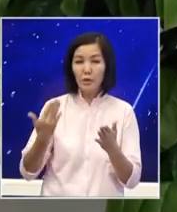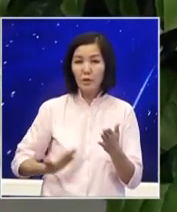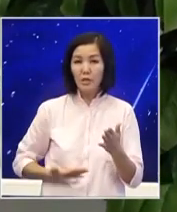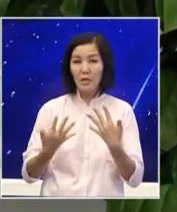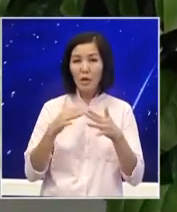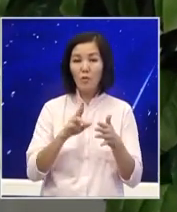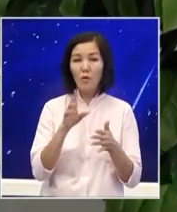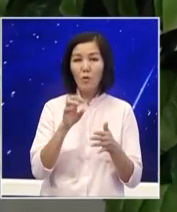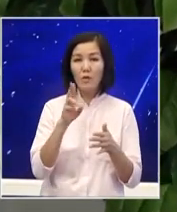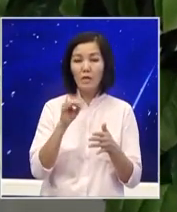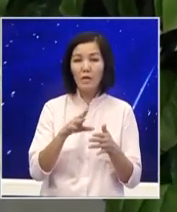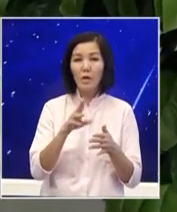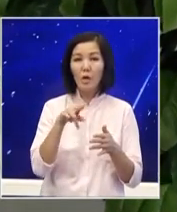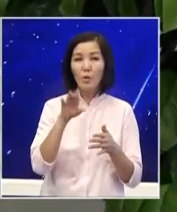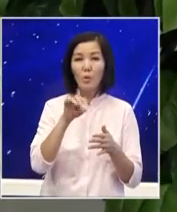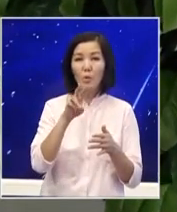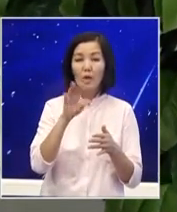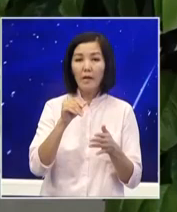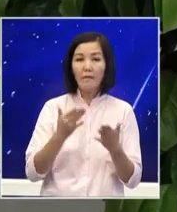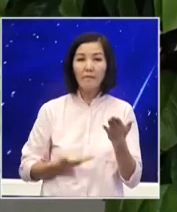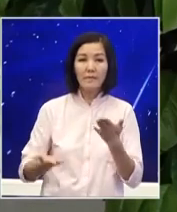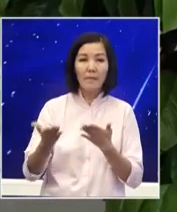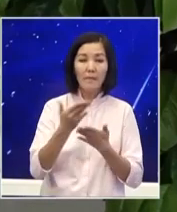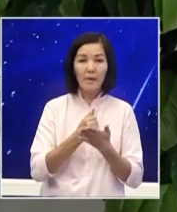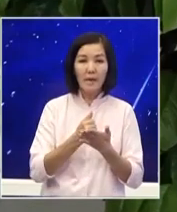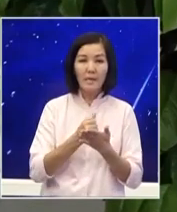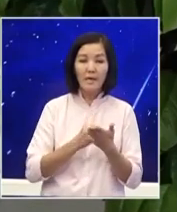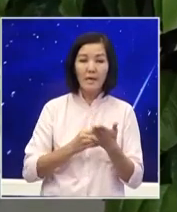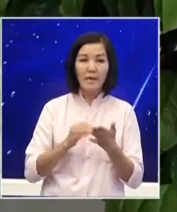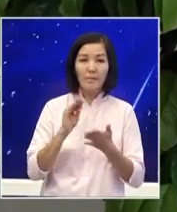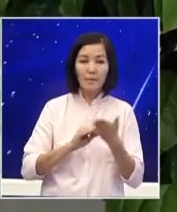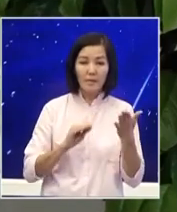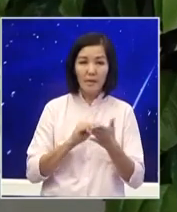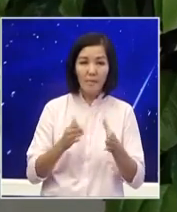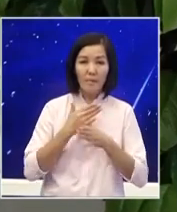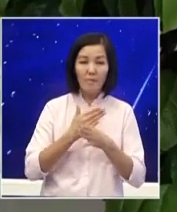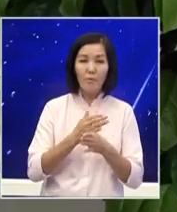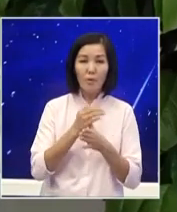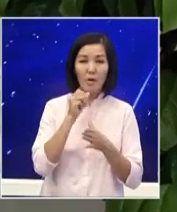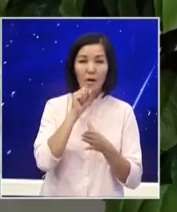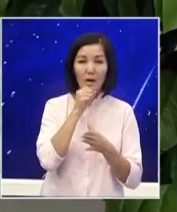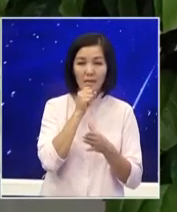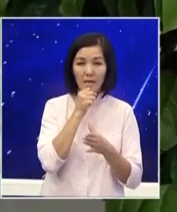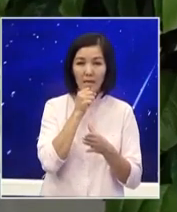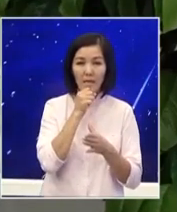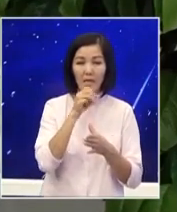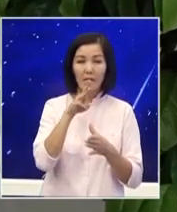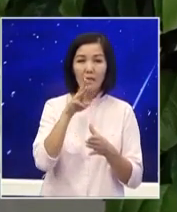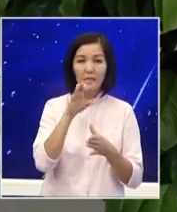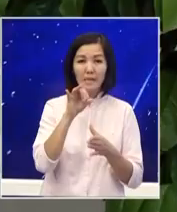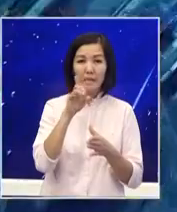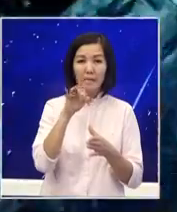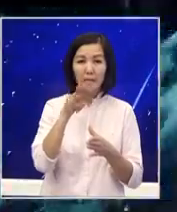когти reg.ru матильду латов а собрать материал о силе помог коренной житель села аксакал таш булат сабитов